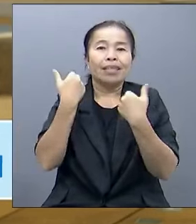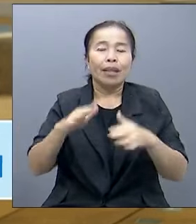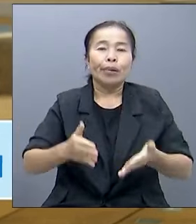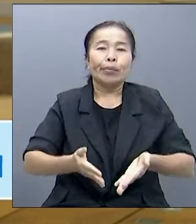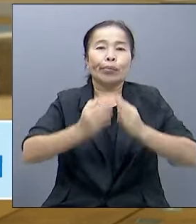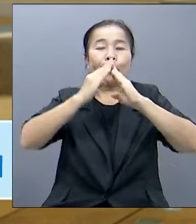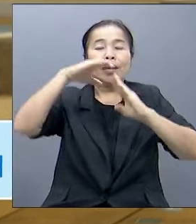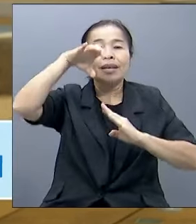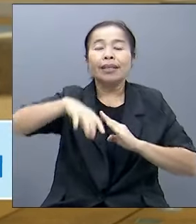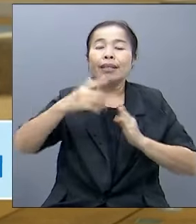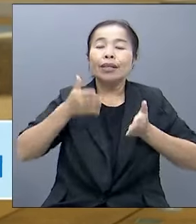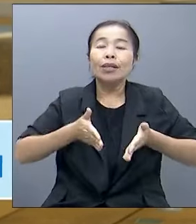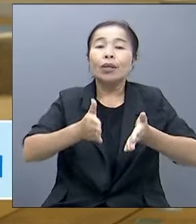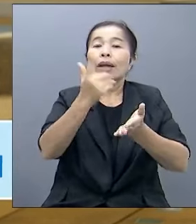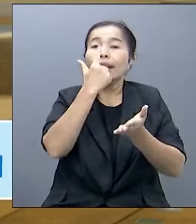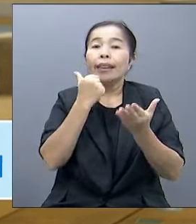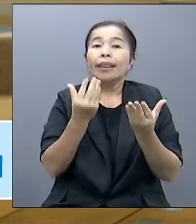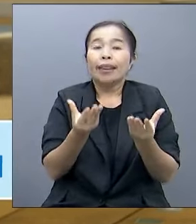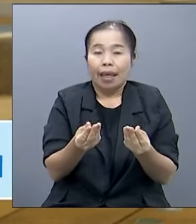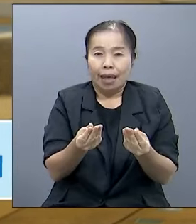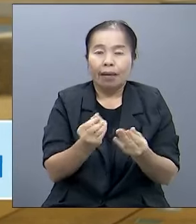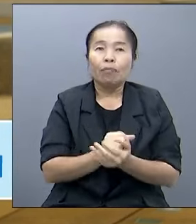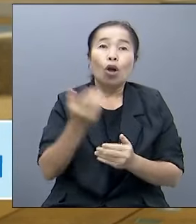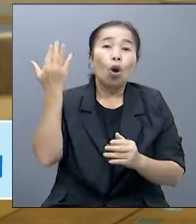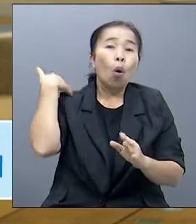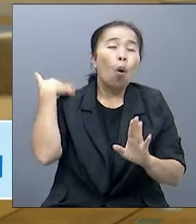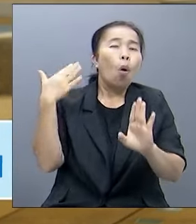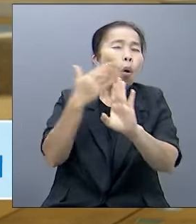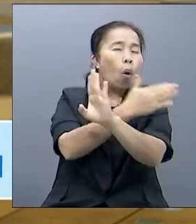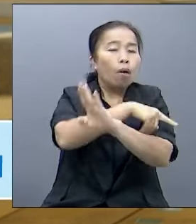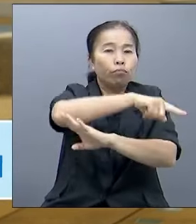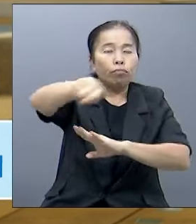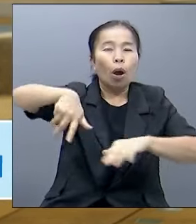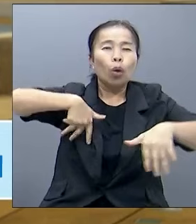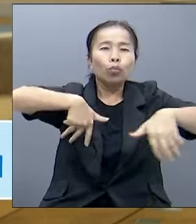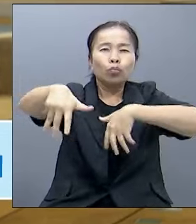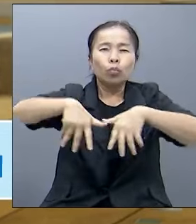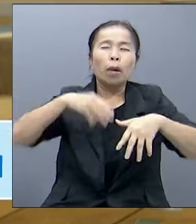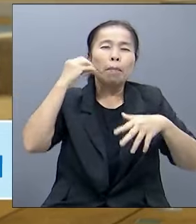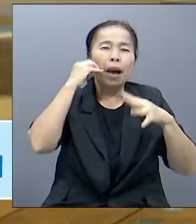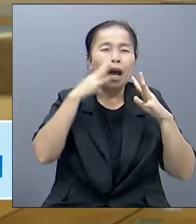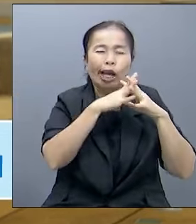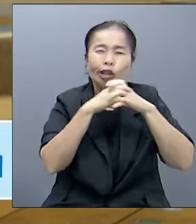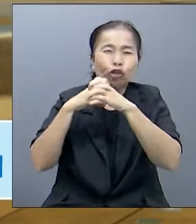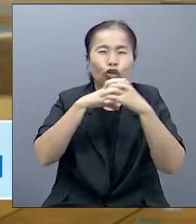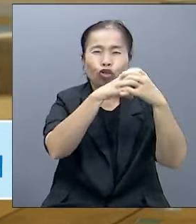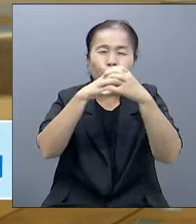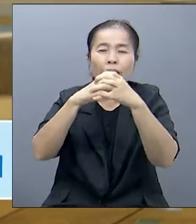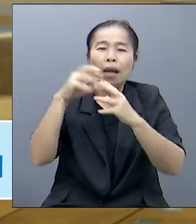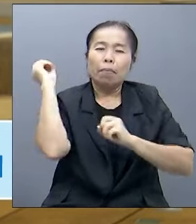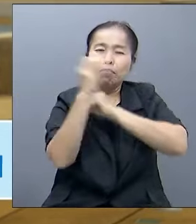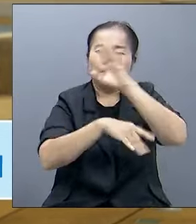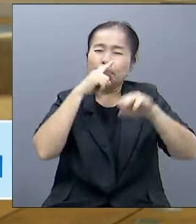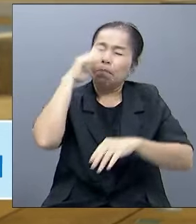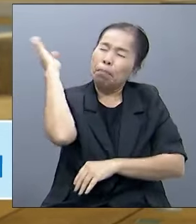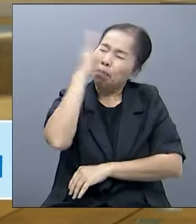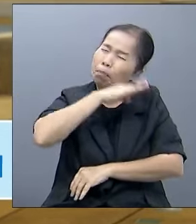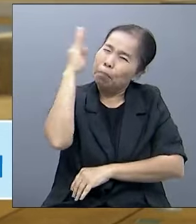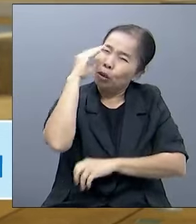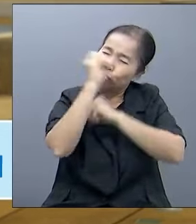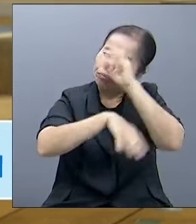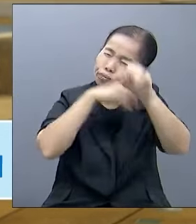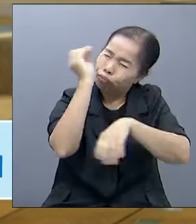รงนี้ก่อนหน้านั้นตรงนี้จะเป็นชุมชนแออัดนิดนึงจะเป็นกองขยะจะเป็นอะไรจะเป็นแฟลตจะเป็น